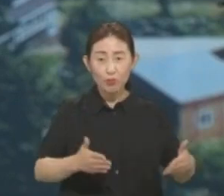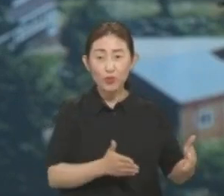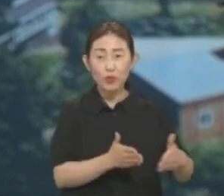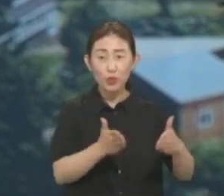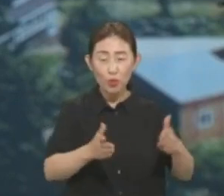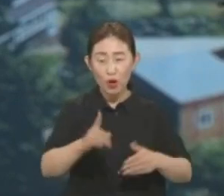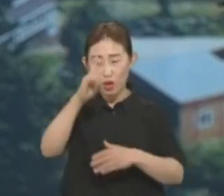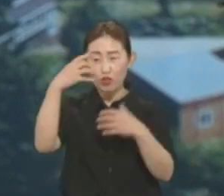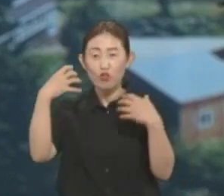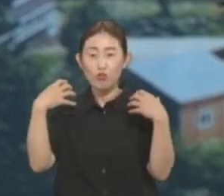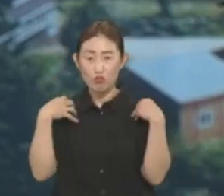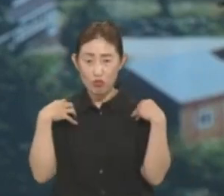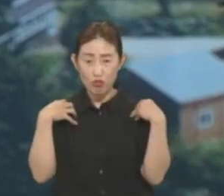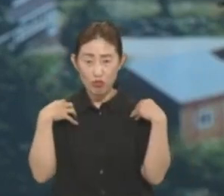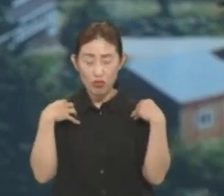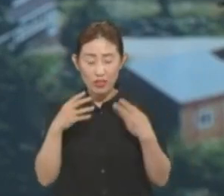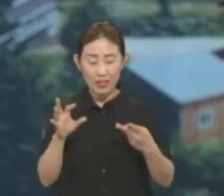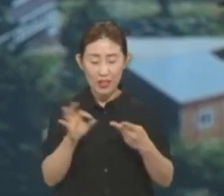정부와 함께